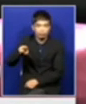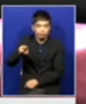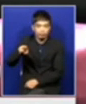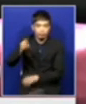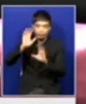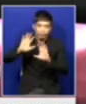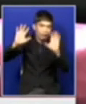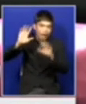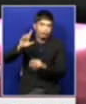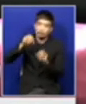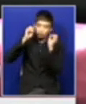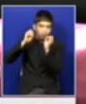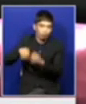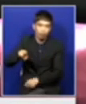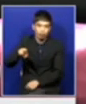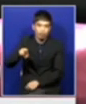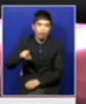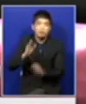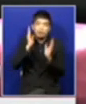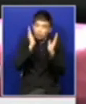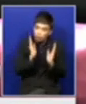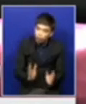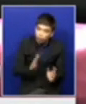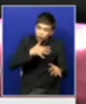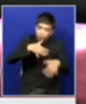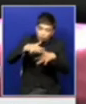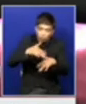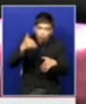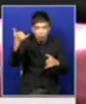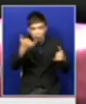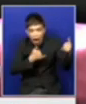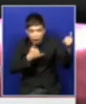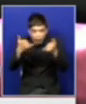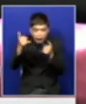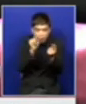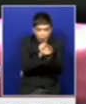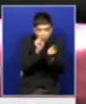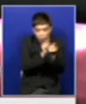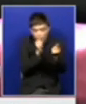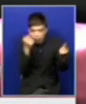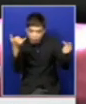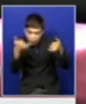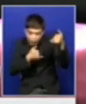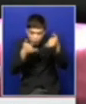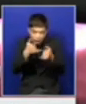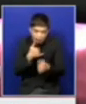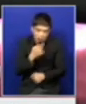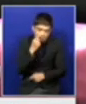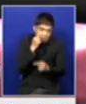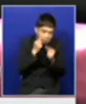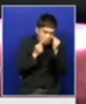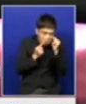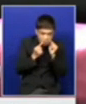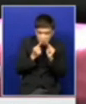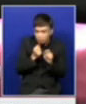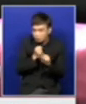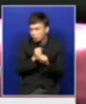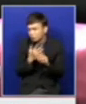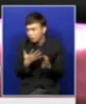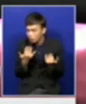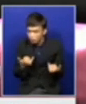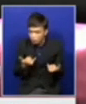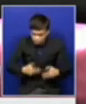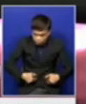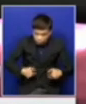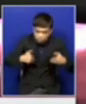ายๆคนเดินเข้ามาร้องไห้กับดิฉันว่าทำยังไงดีชีวิตนี้ได้รับความลำบากจากปั